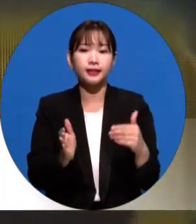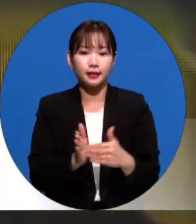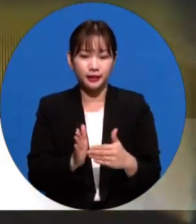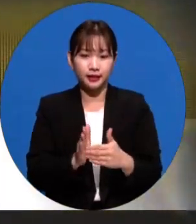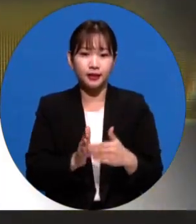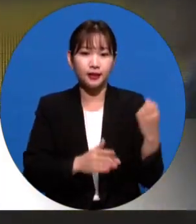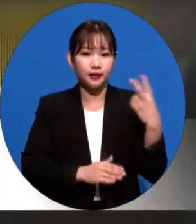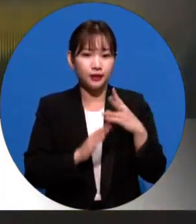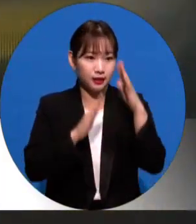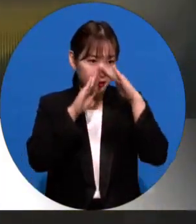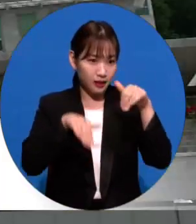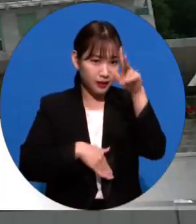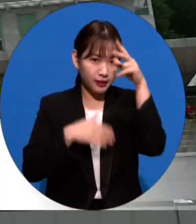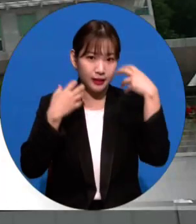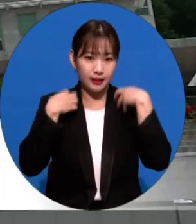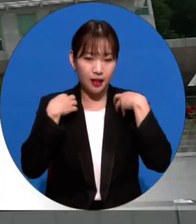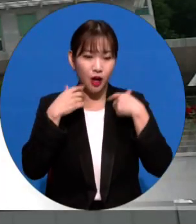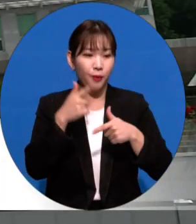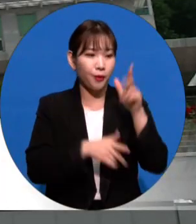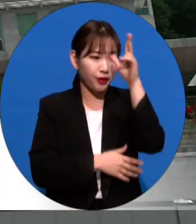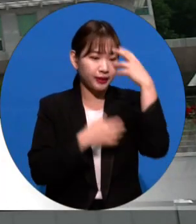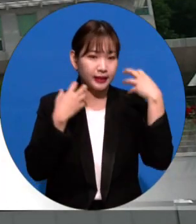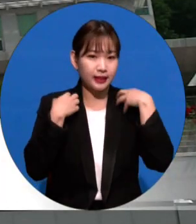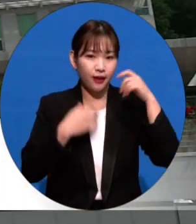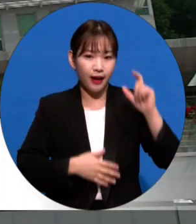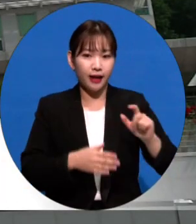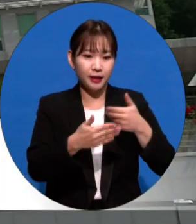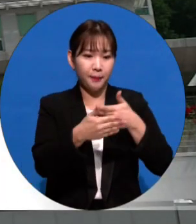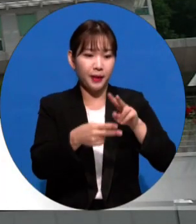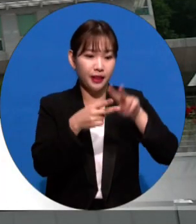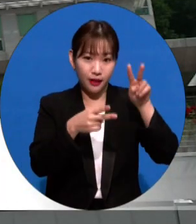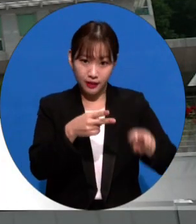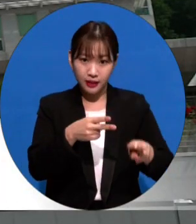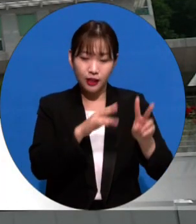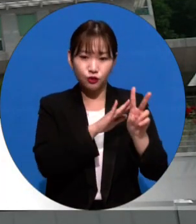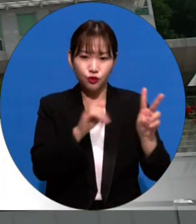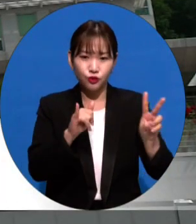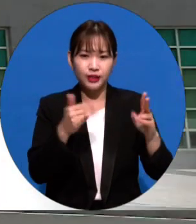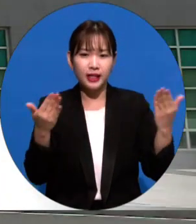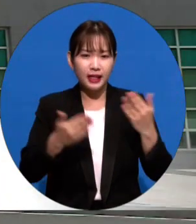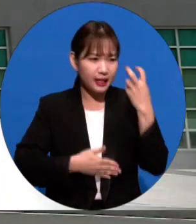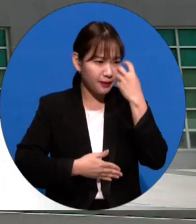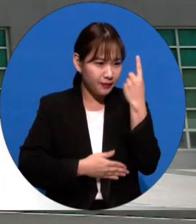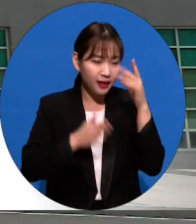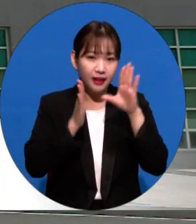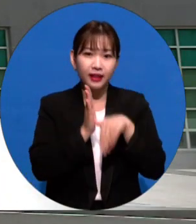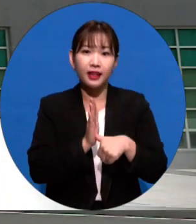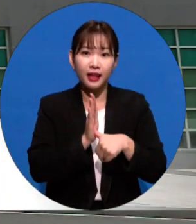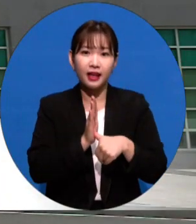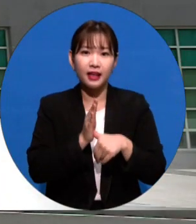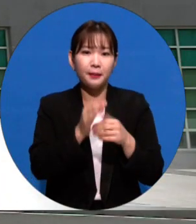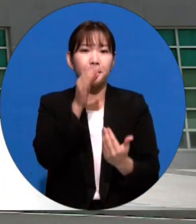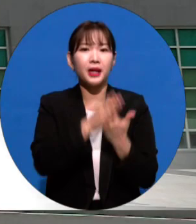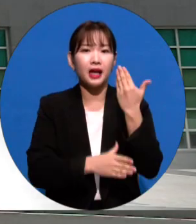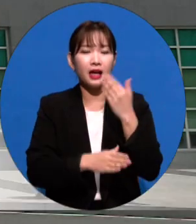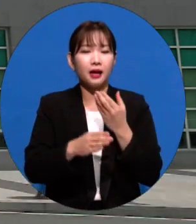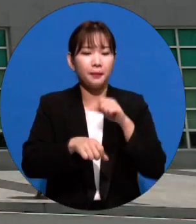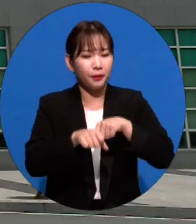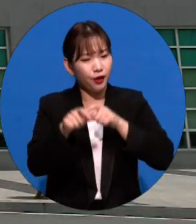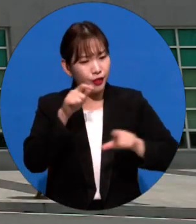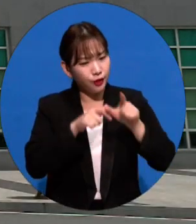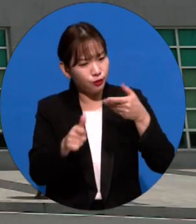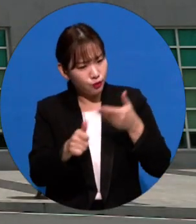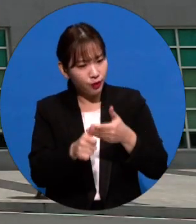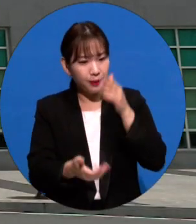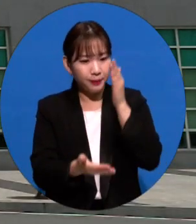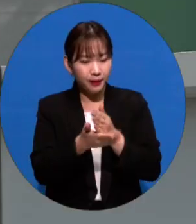한편 전남경찰청은 목포경찰서 강력반 형사들이 복무감찰 기관의 사건을 일으켜 가중처벌을